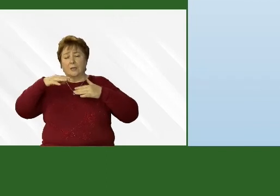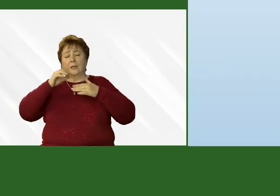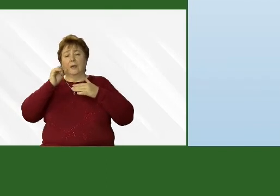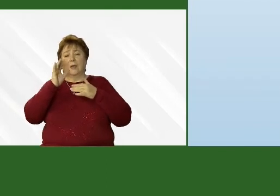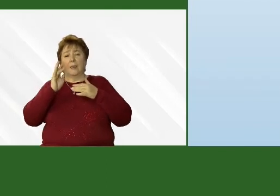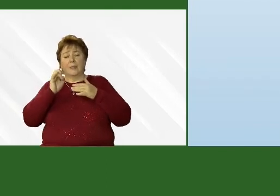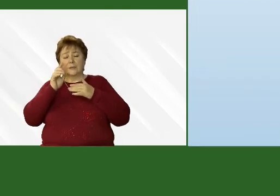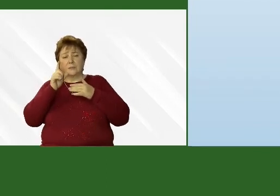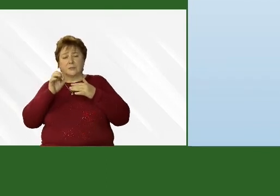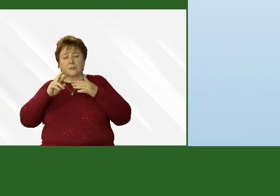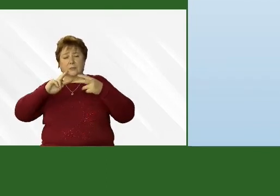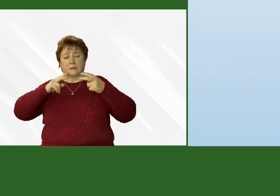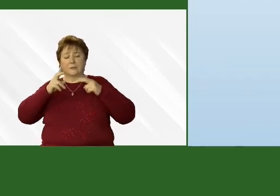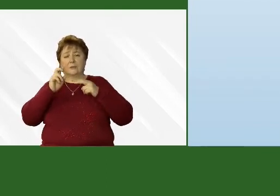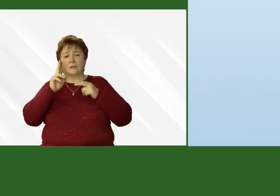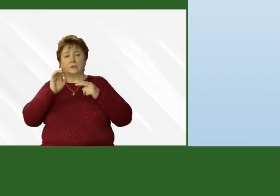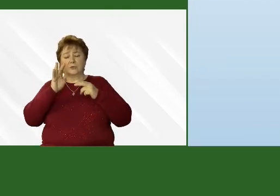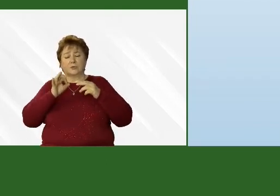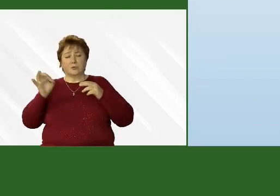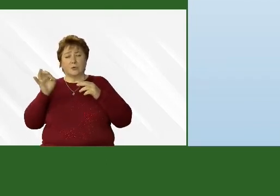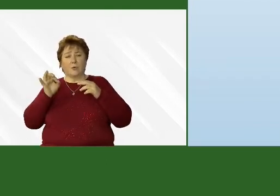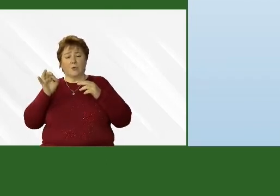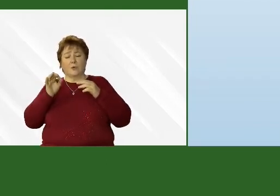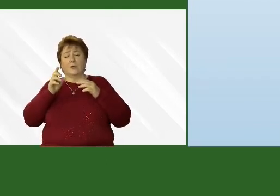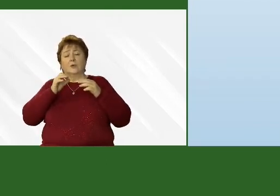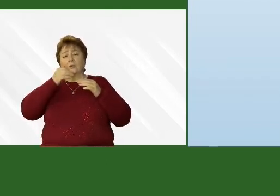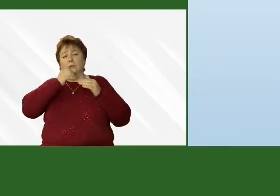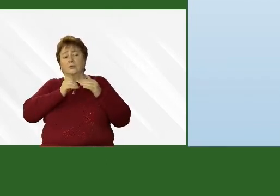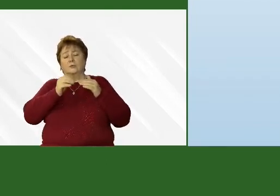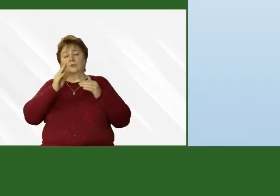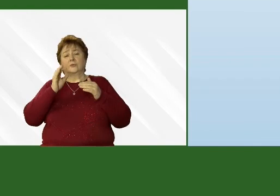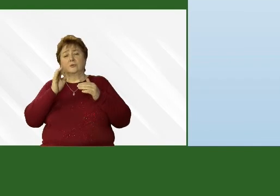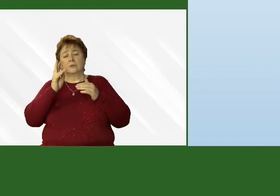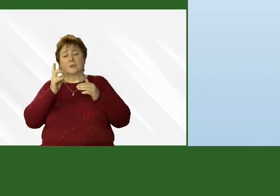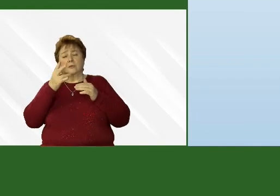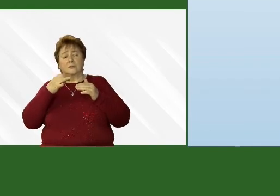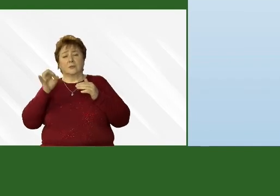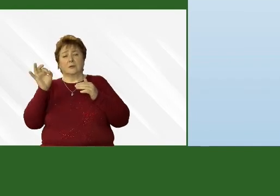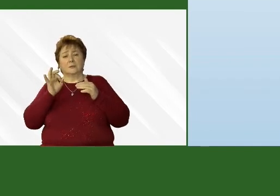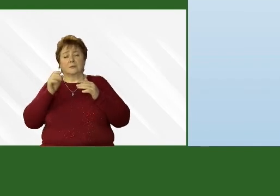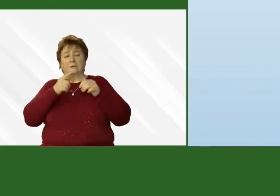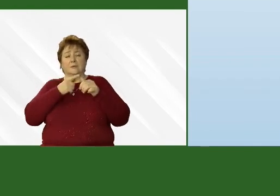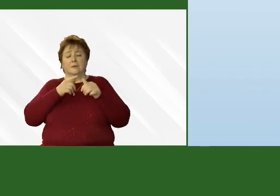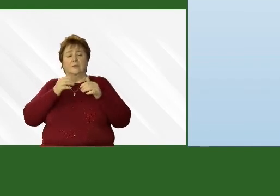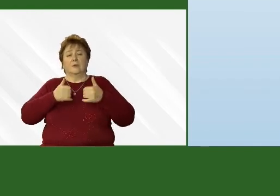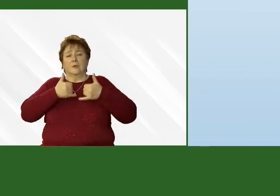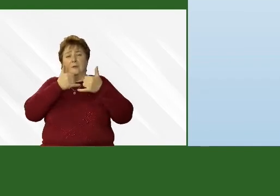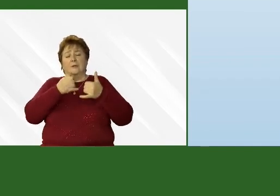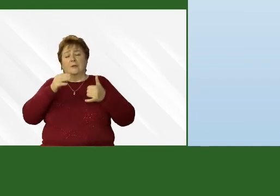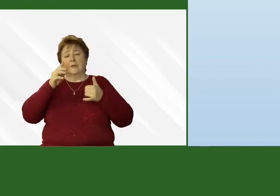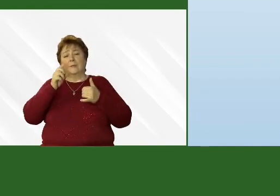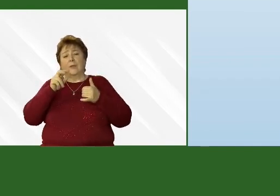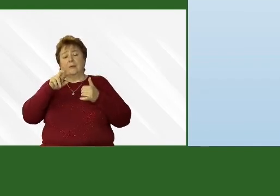антарктическая станция на острове Кинг-Джордж в составе Южных Шетландских островов. Названа в честь